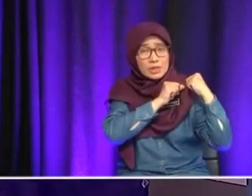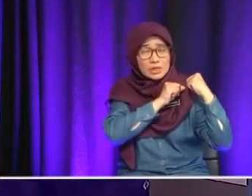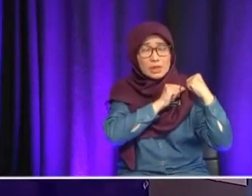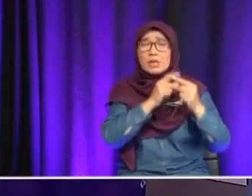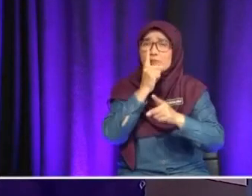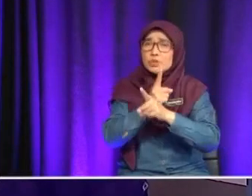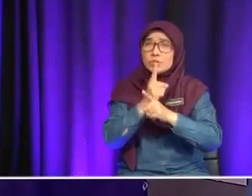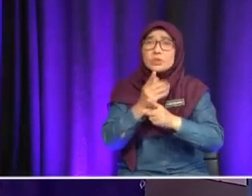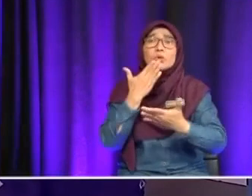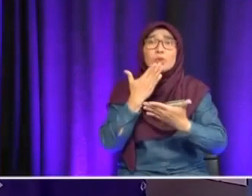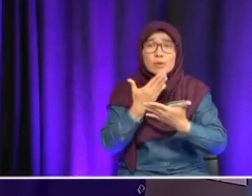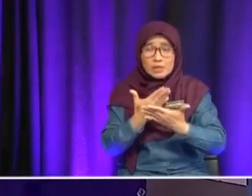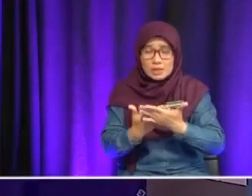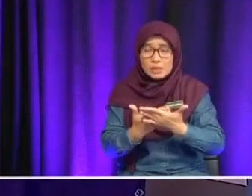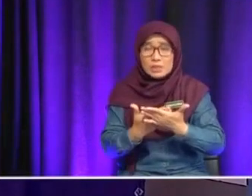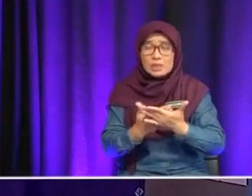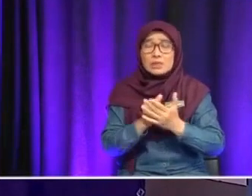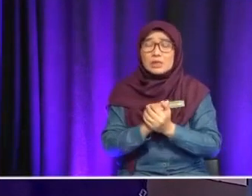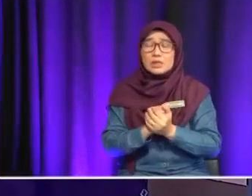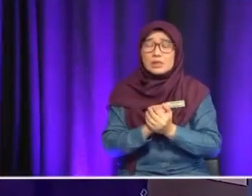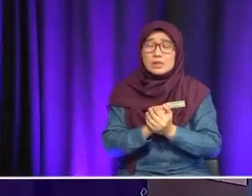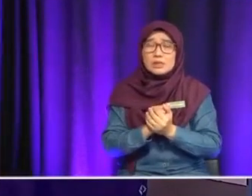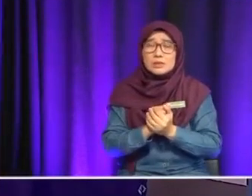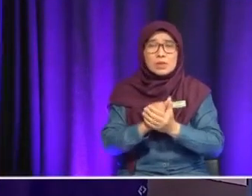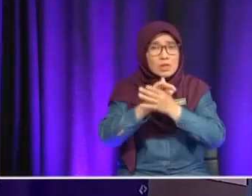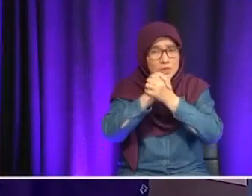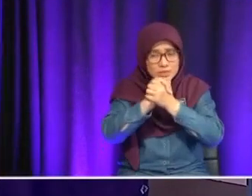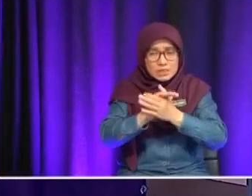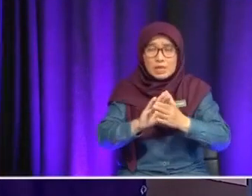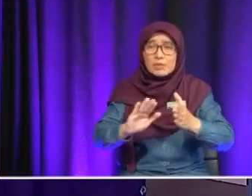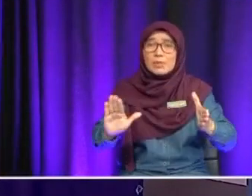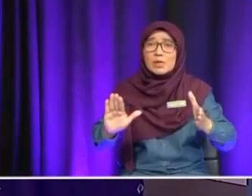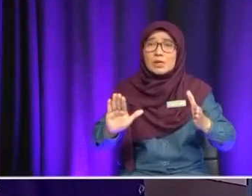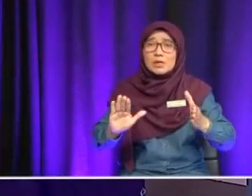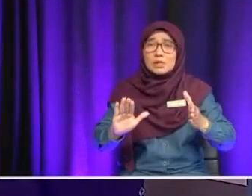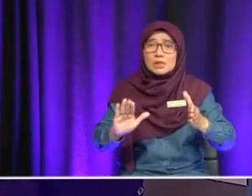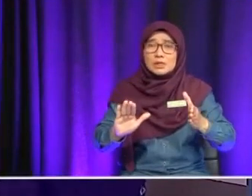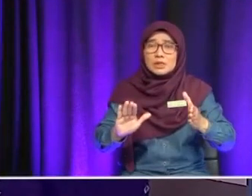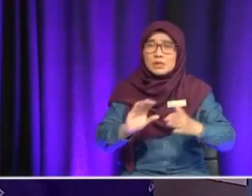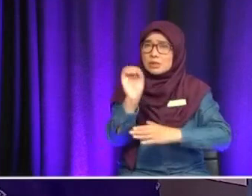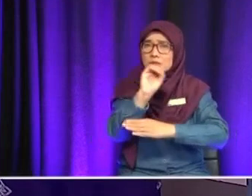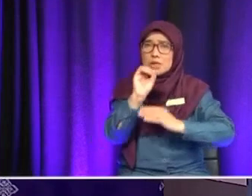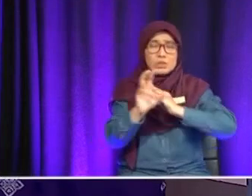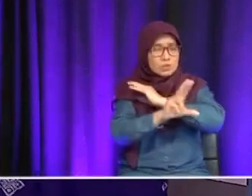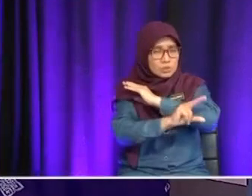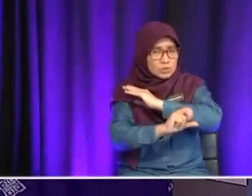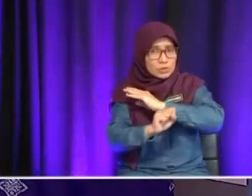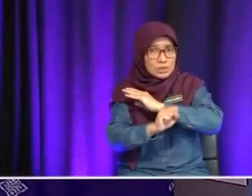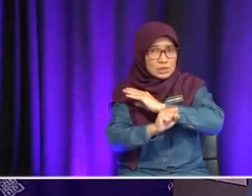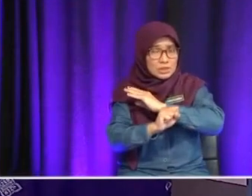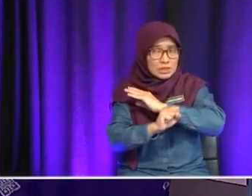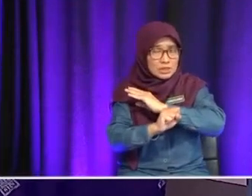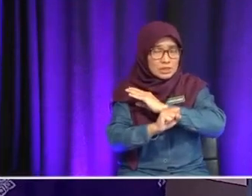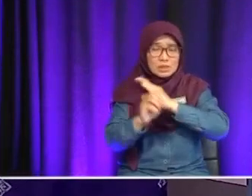betul-betul baik, bagus dari aspek keselamatan, daripada barang tadi dicuri ataupun hilang. Jadi